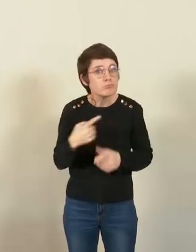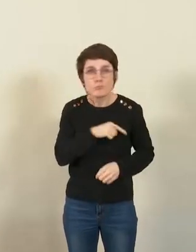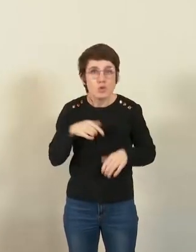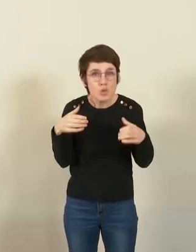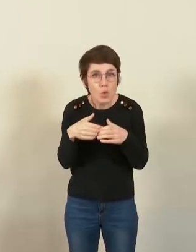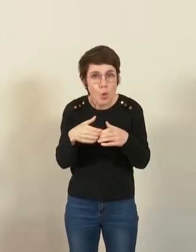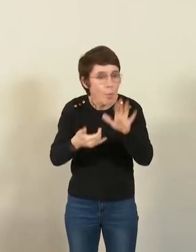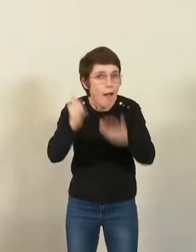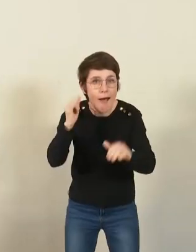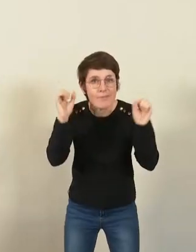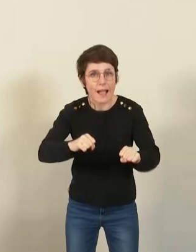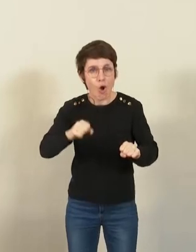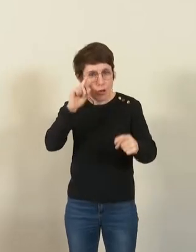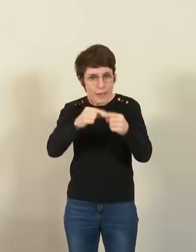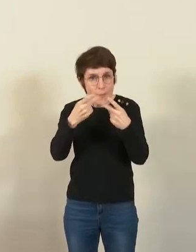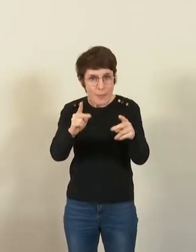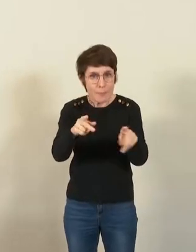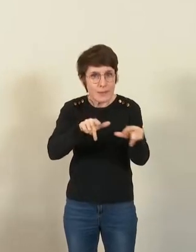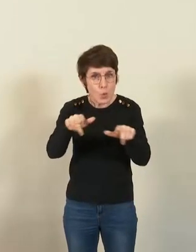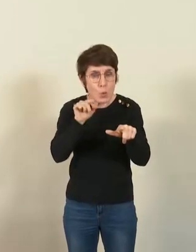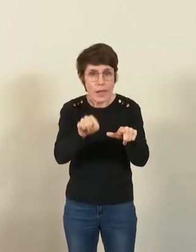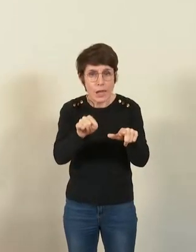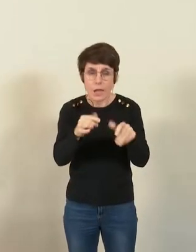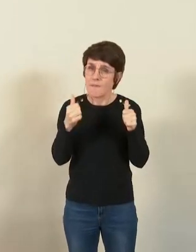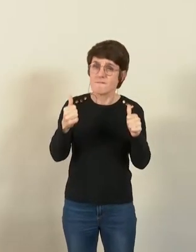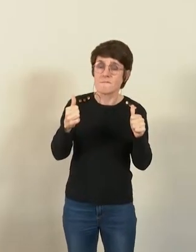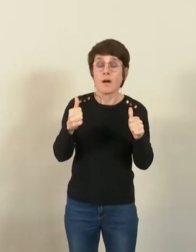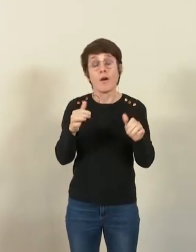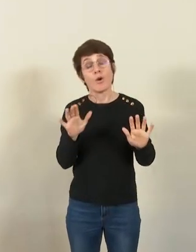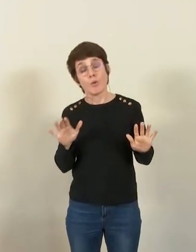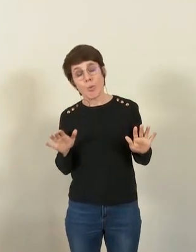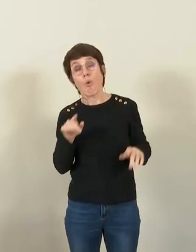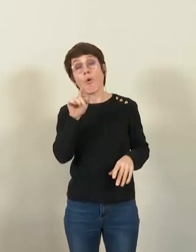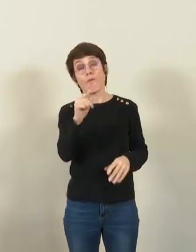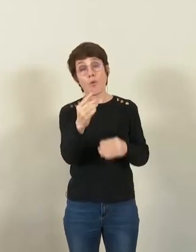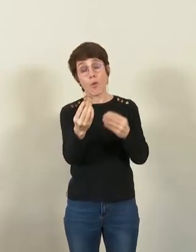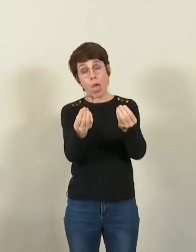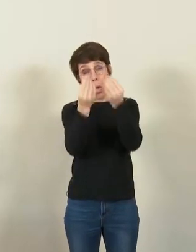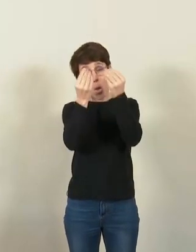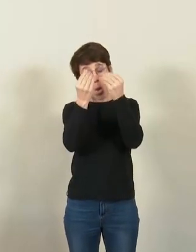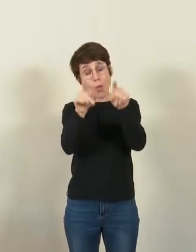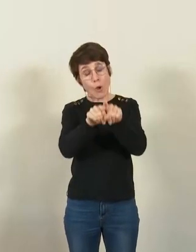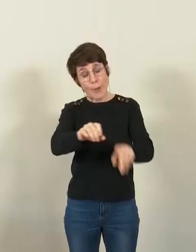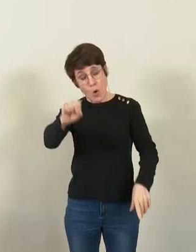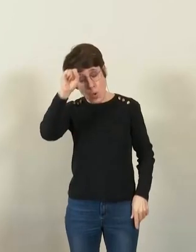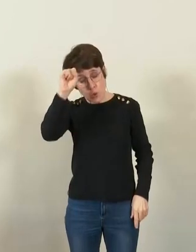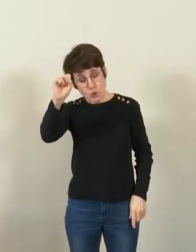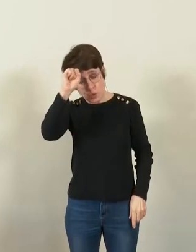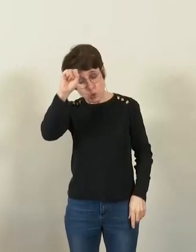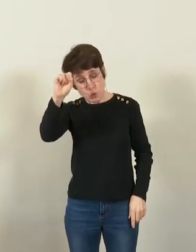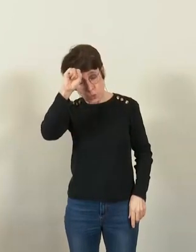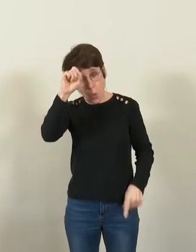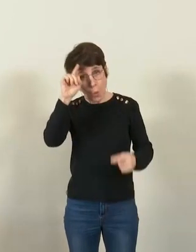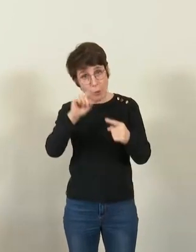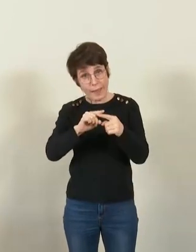et à ce dispositif euh on ne s'arrêtera pas sur les leçons que vous donnez à eu et à sur les